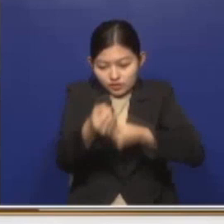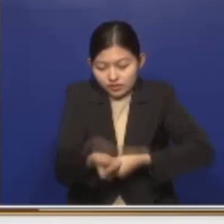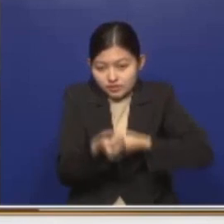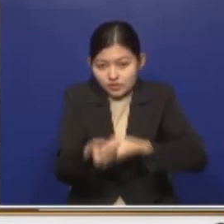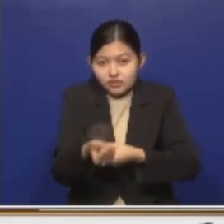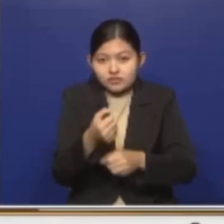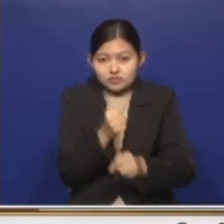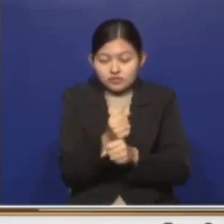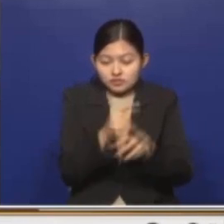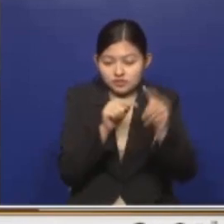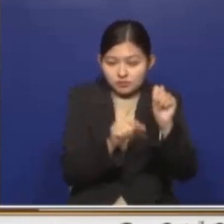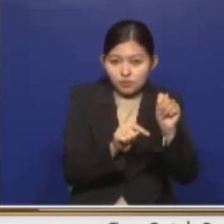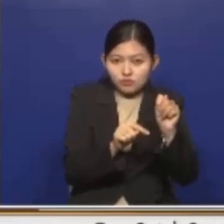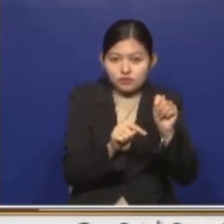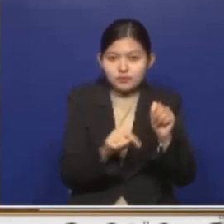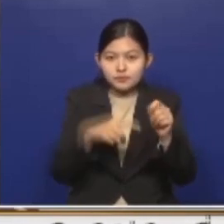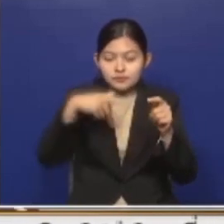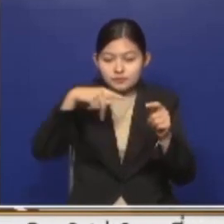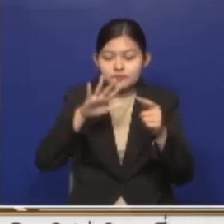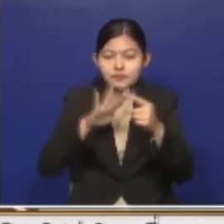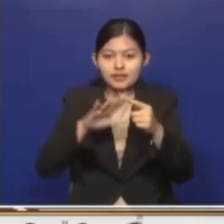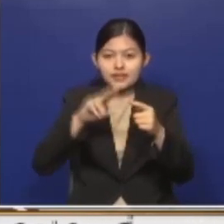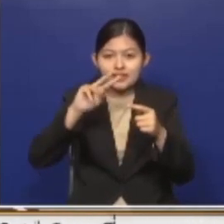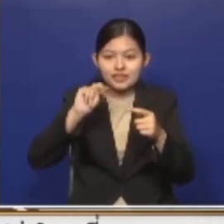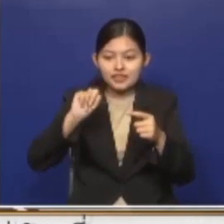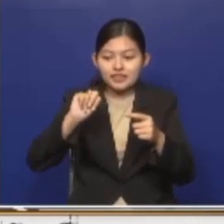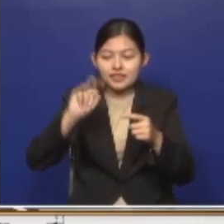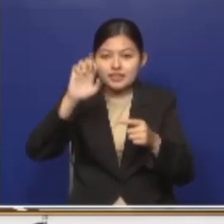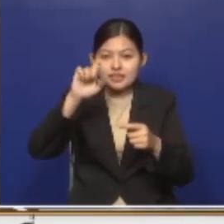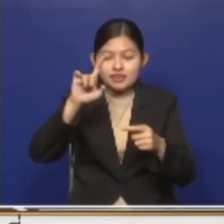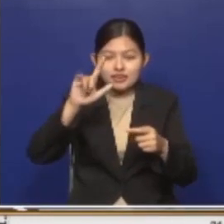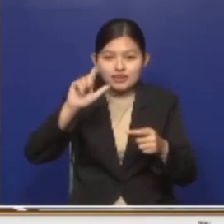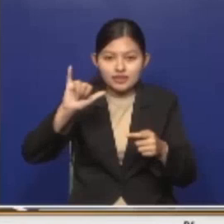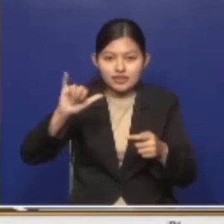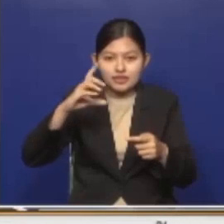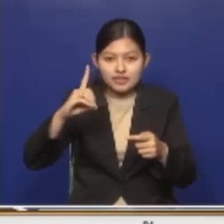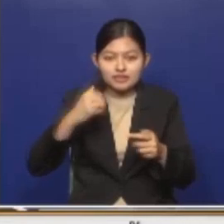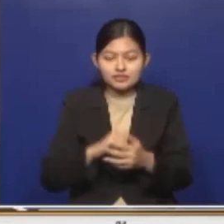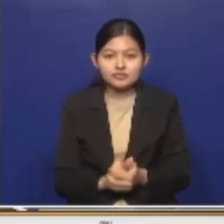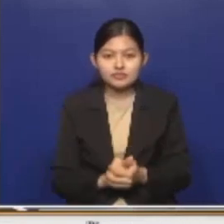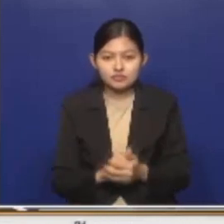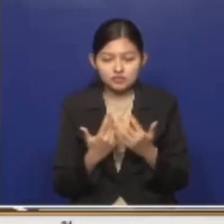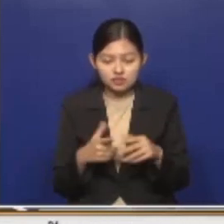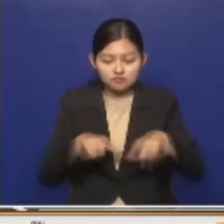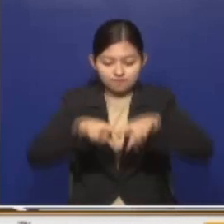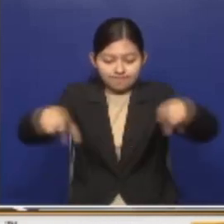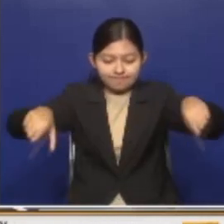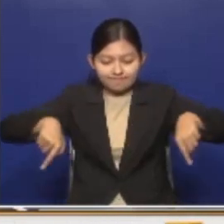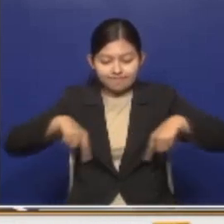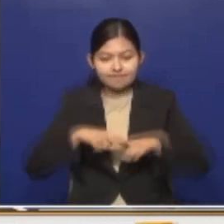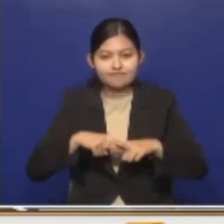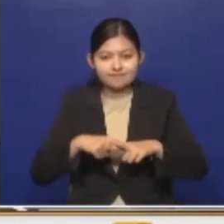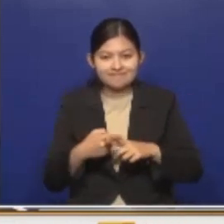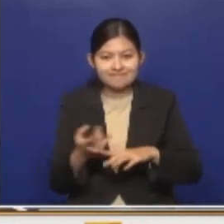ตำบลพเนียดห้วยโป่งของเขตอำเภอโคกสำโรงอยู่ในพื้นที่ที่กำลังเก็บเกี่